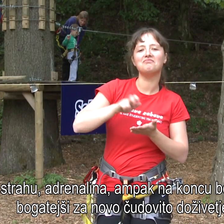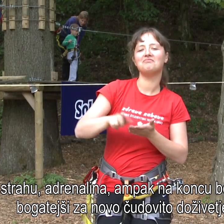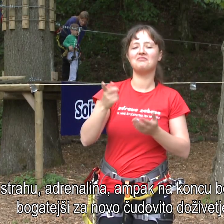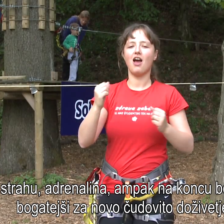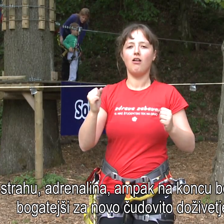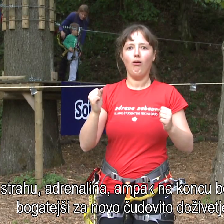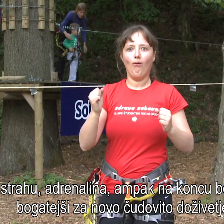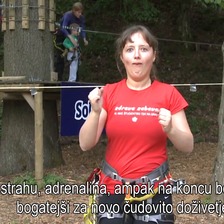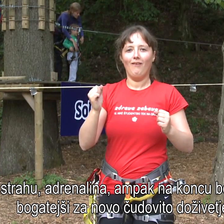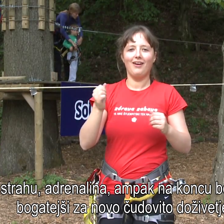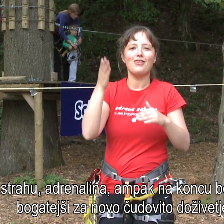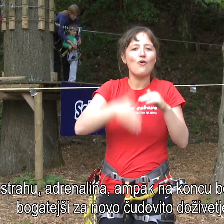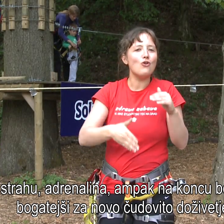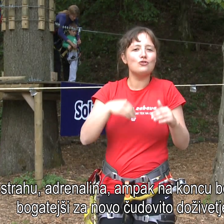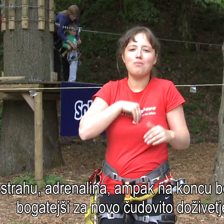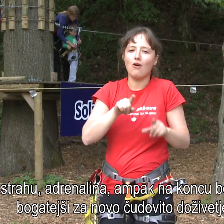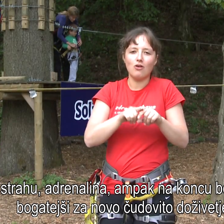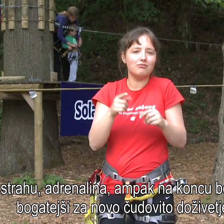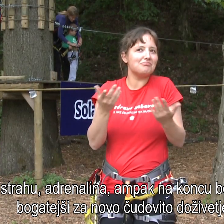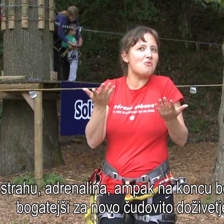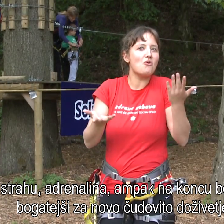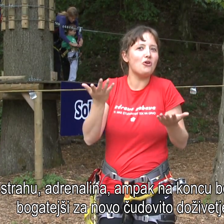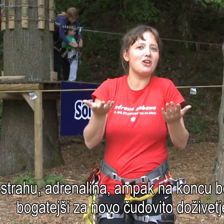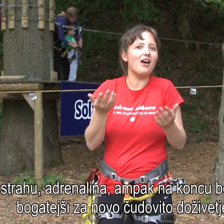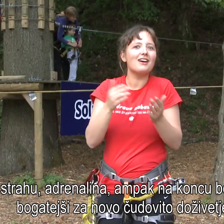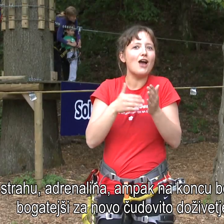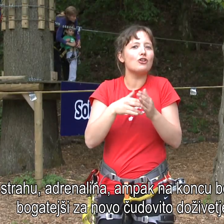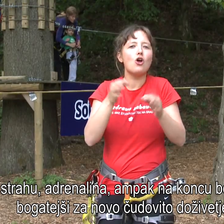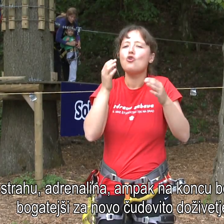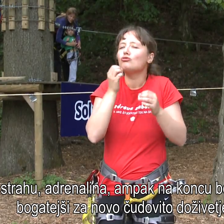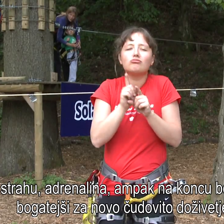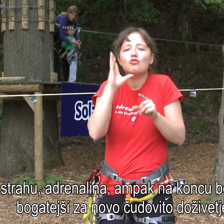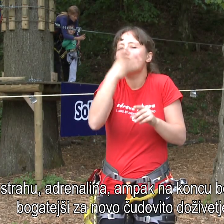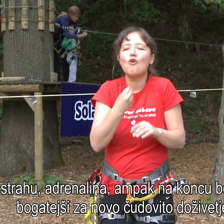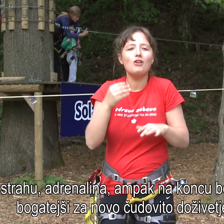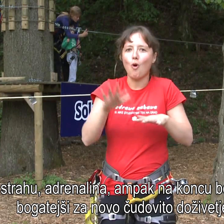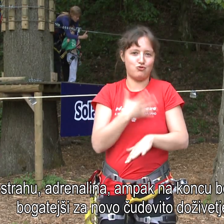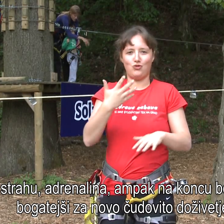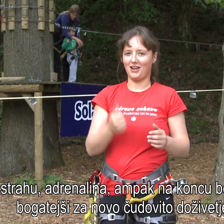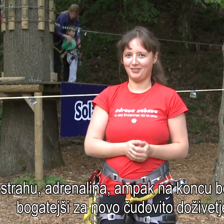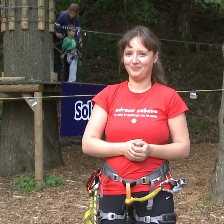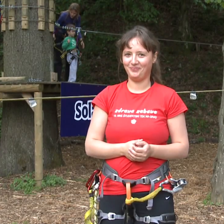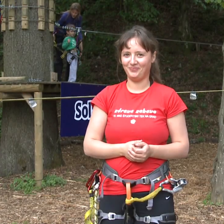Puoi mio fare il mondo. Puoi fare il mondo. No, non va.